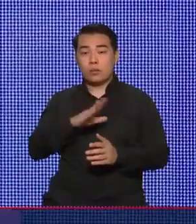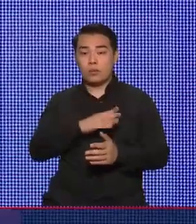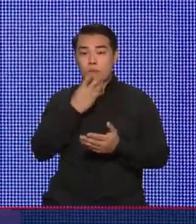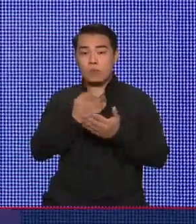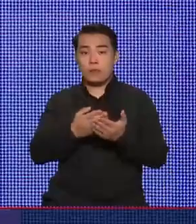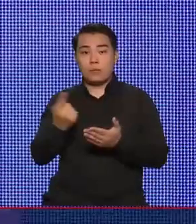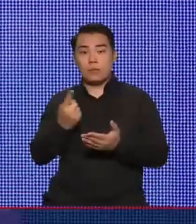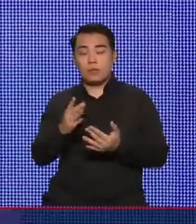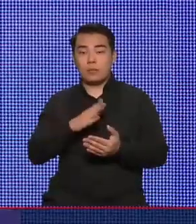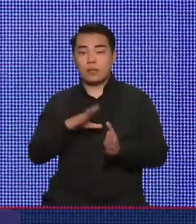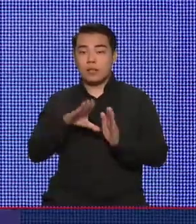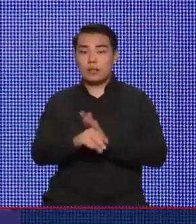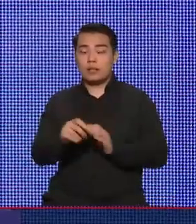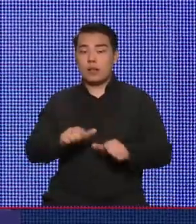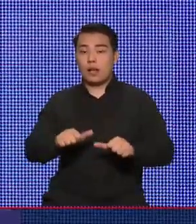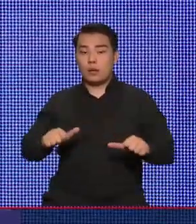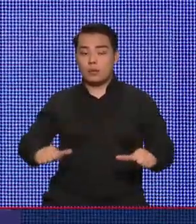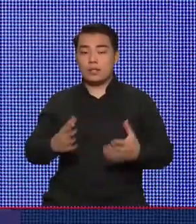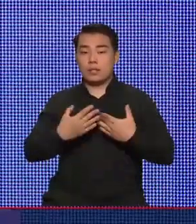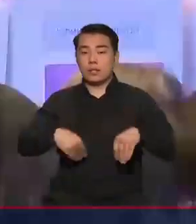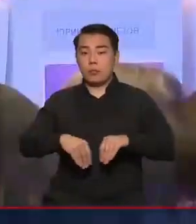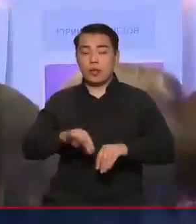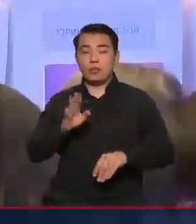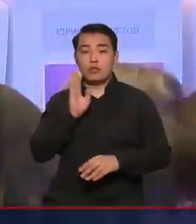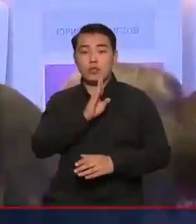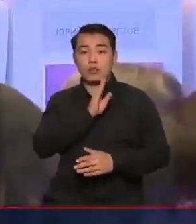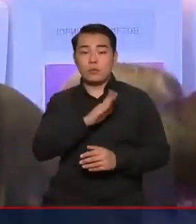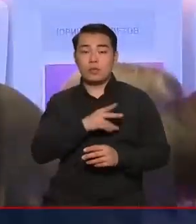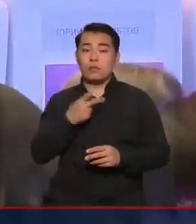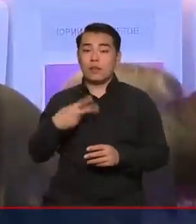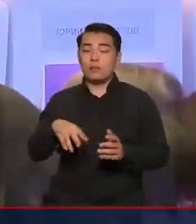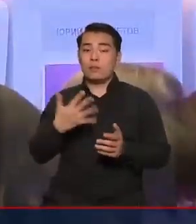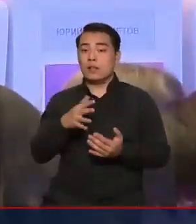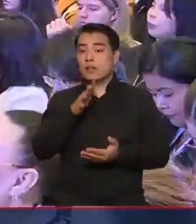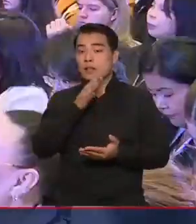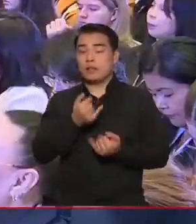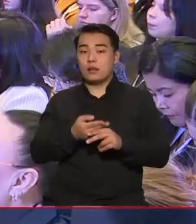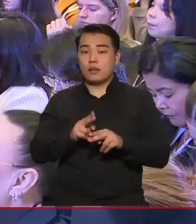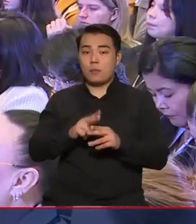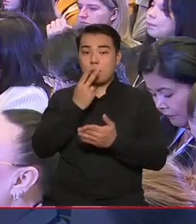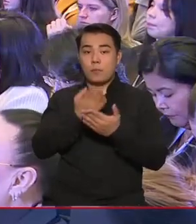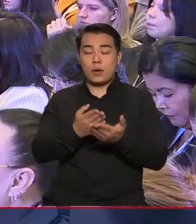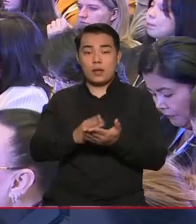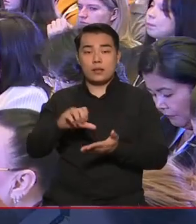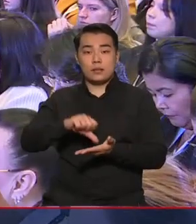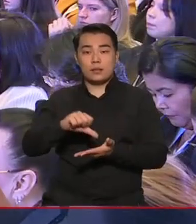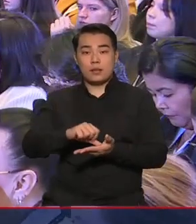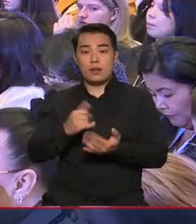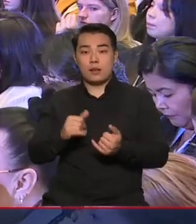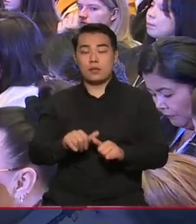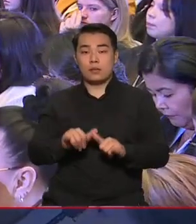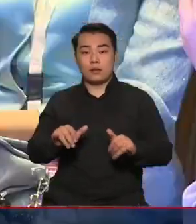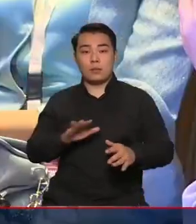утвержден первый состав Нацкомиссии по делам семьи и женщин. На протяжении 25 лет их доля среди предпринимателей